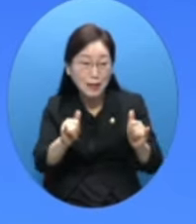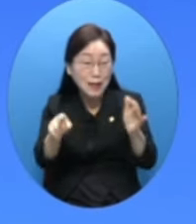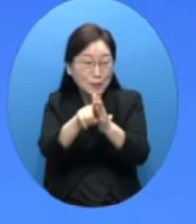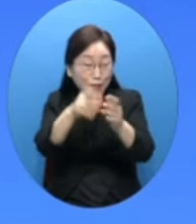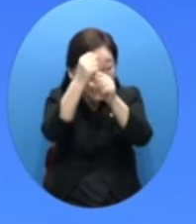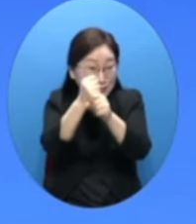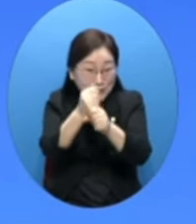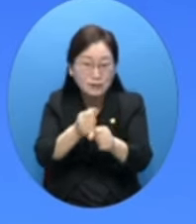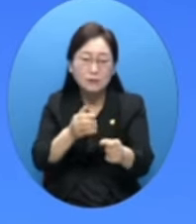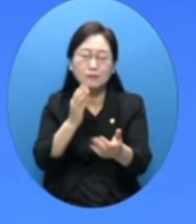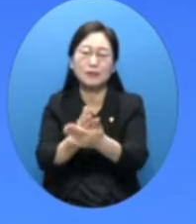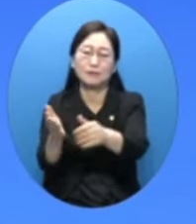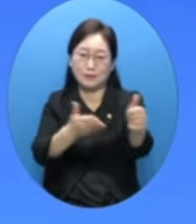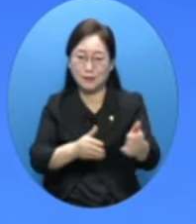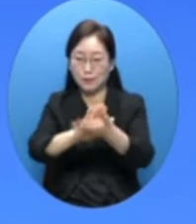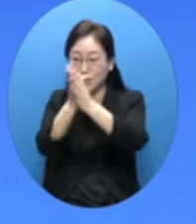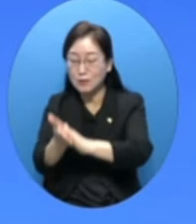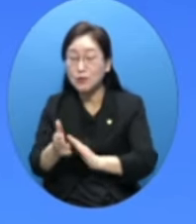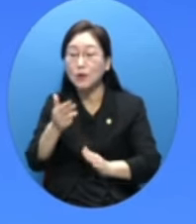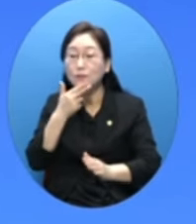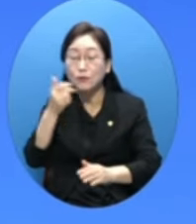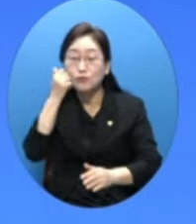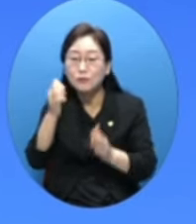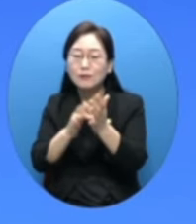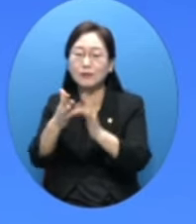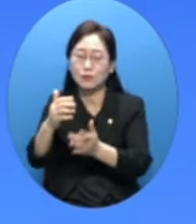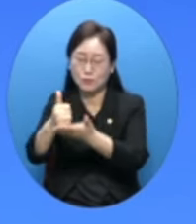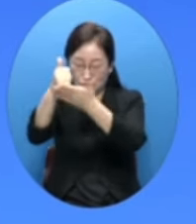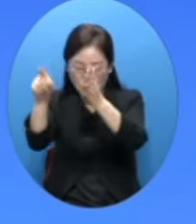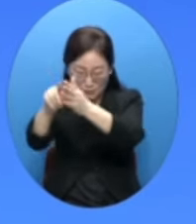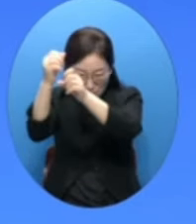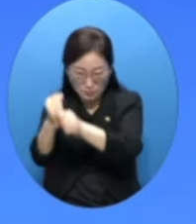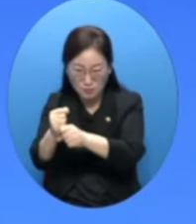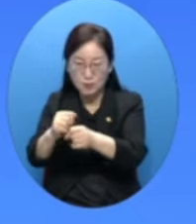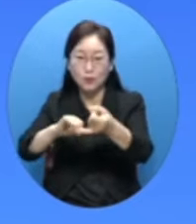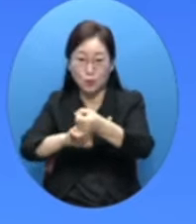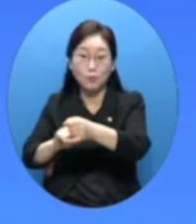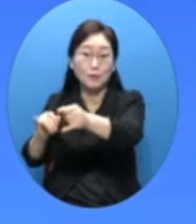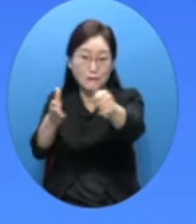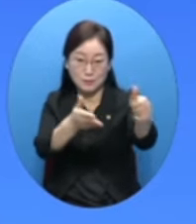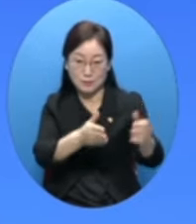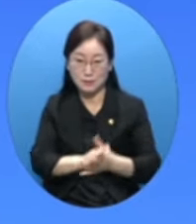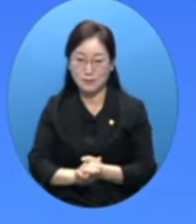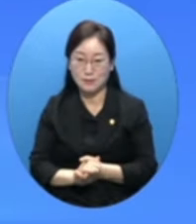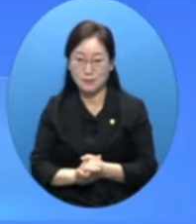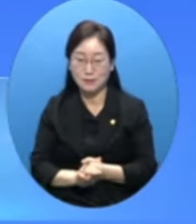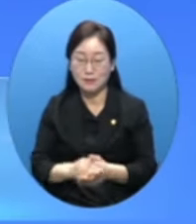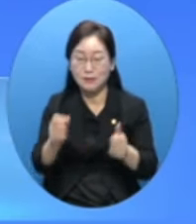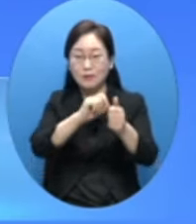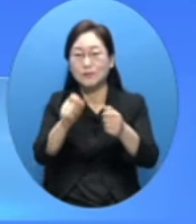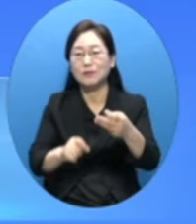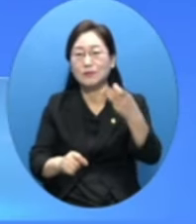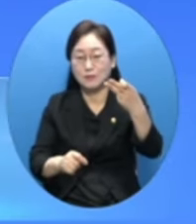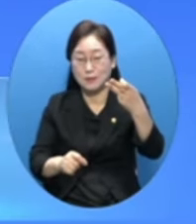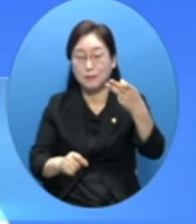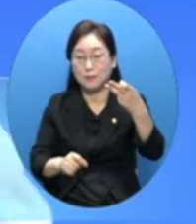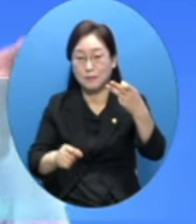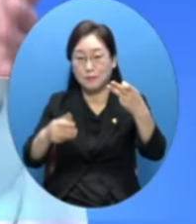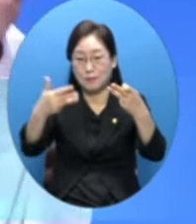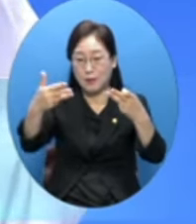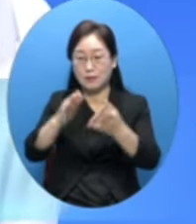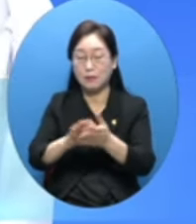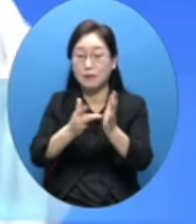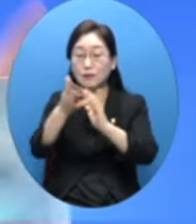말기 바랍니다. 변치 아니하는 우리 예수님을 믿고 의지하는 나가는 여러분 모두가 되기를 바랍니다. 히브리서 13장 8절을 말씀합니다.